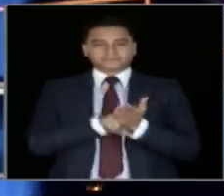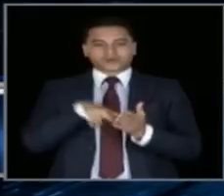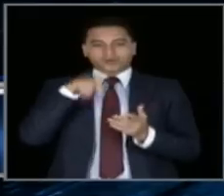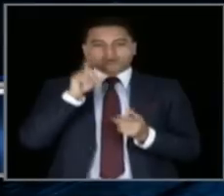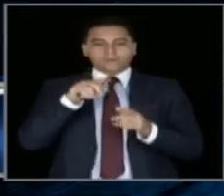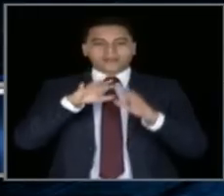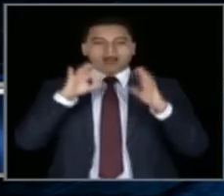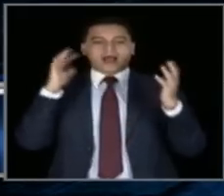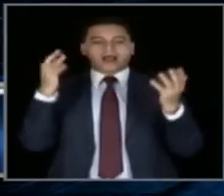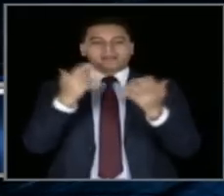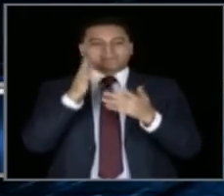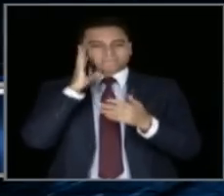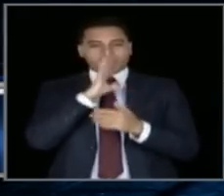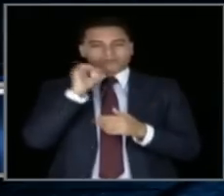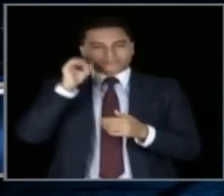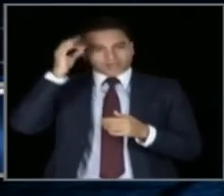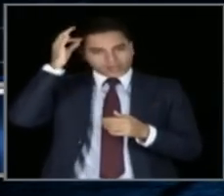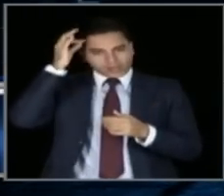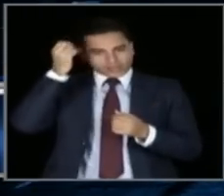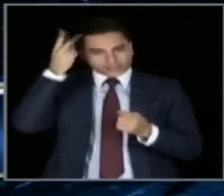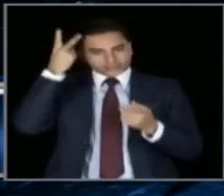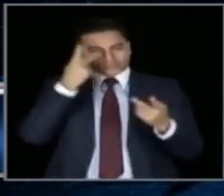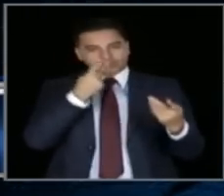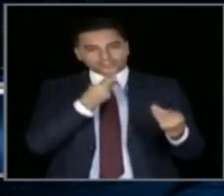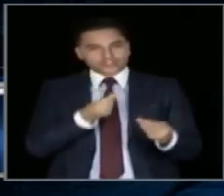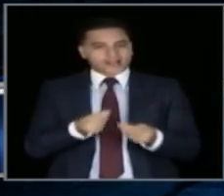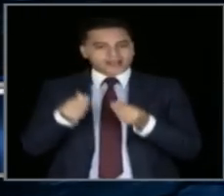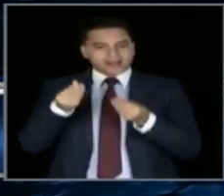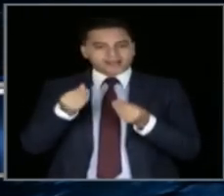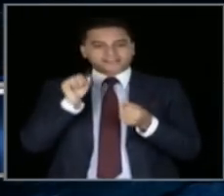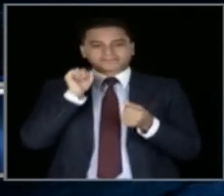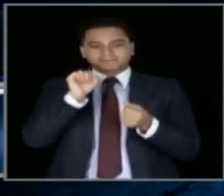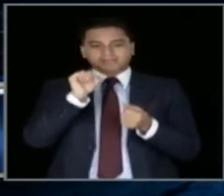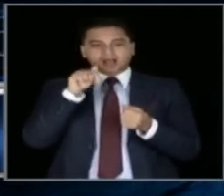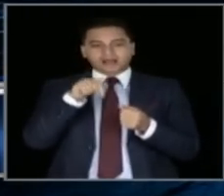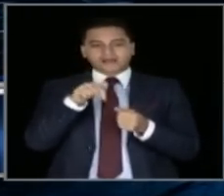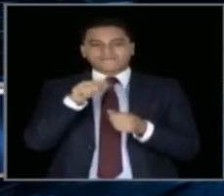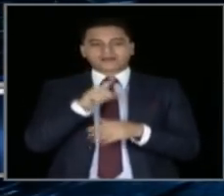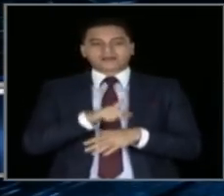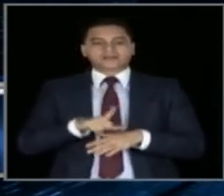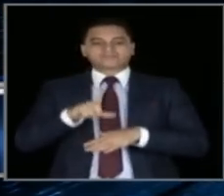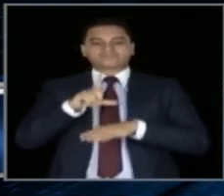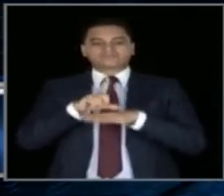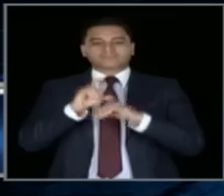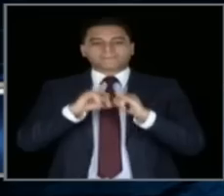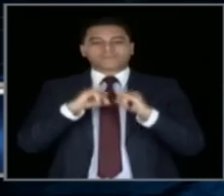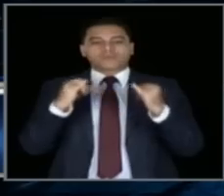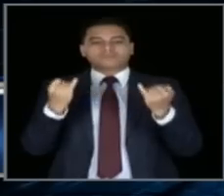تم اعتماد اليوم العالمي للشعر من قبل احدى المنظمات العالميه عام